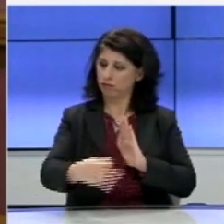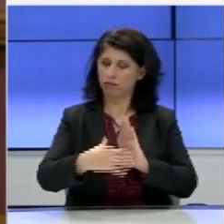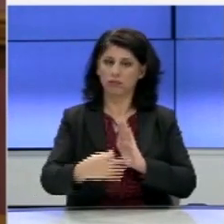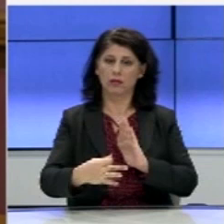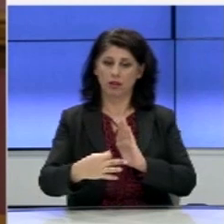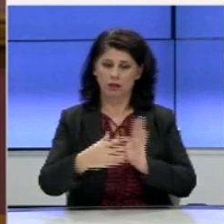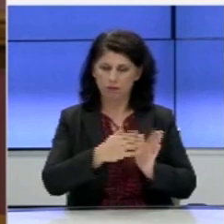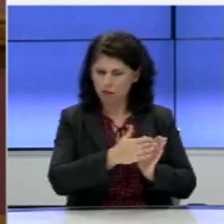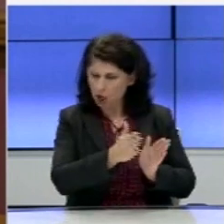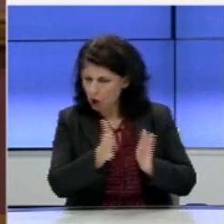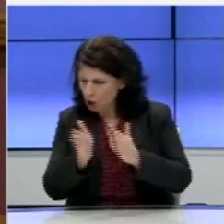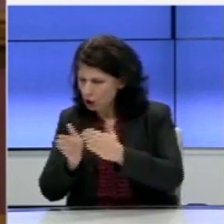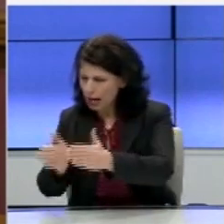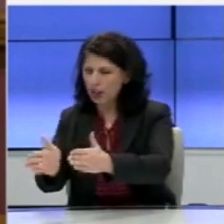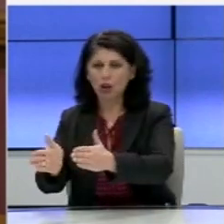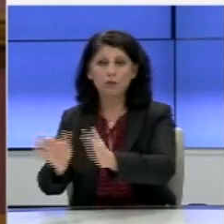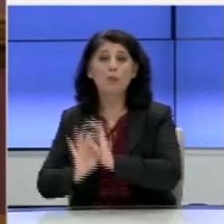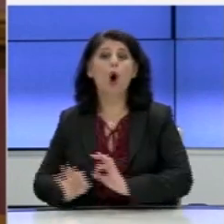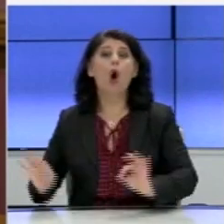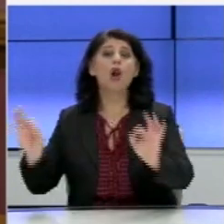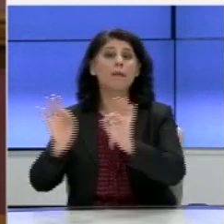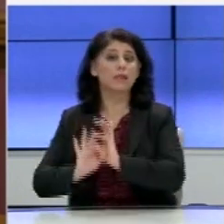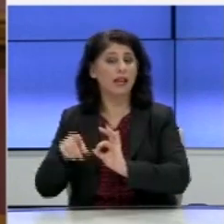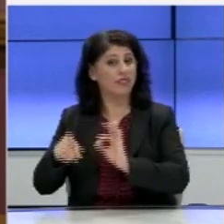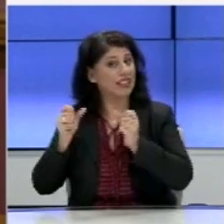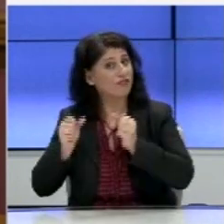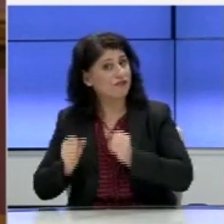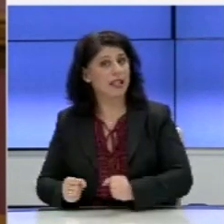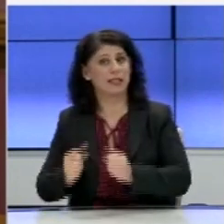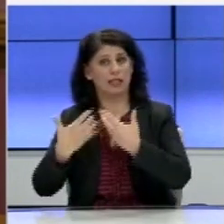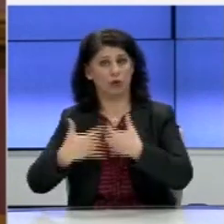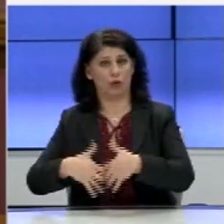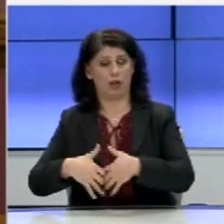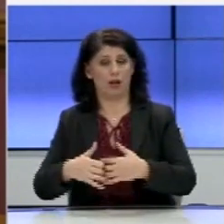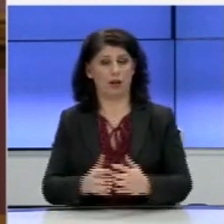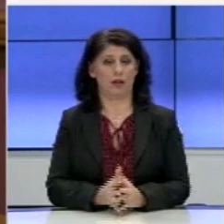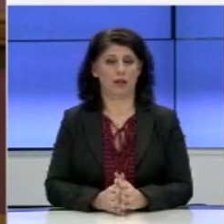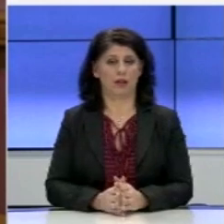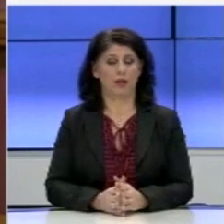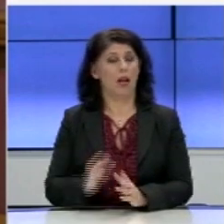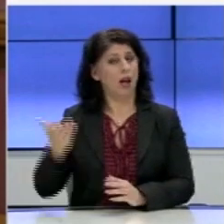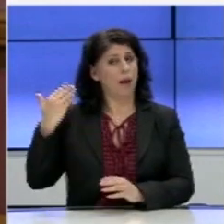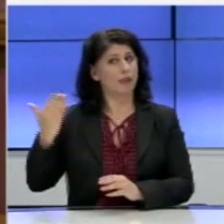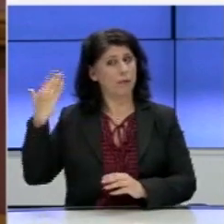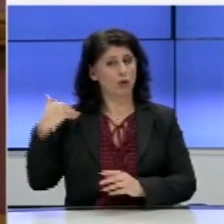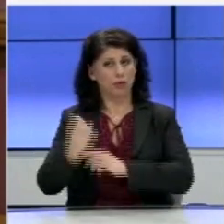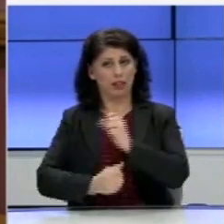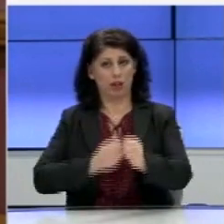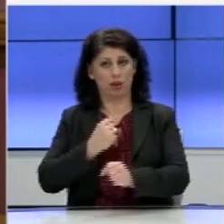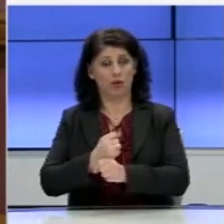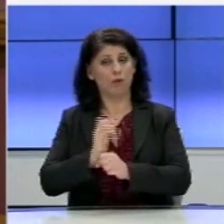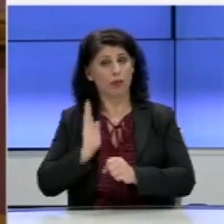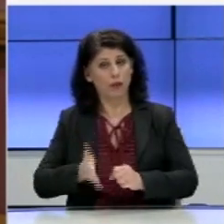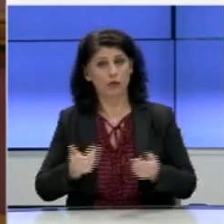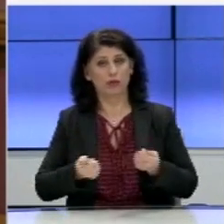και με προσανατολισμό κυρίως στην πρόληψη, γιατί αυτή είναι η βασική του λειτουργία από τα προηγούμενα χρόνια, που θα